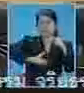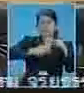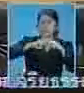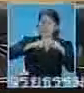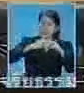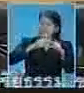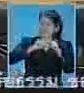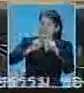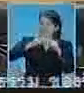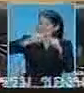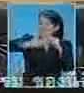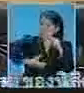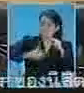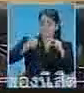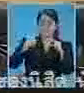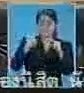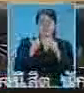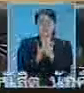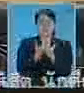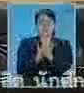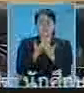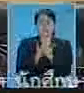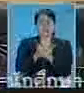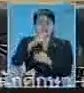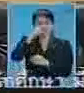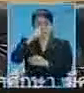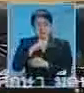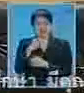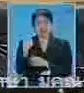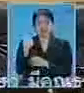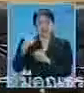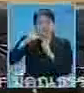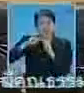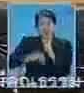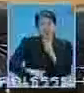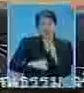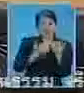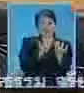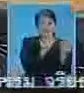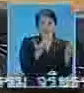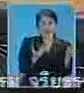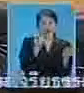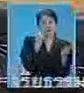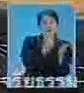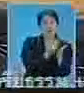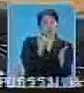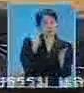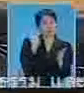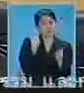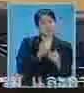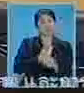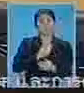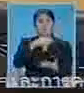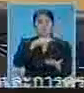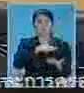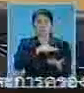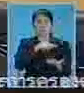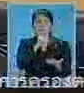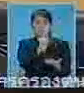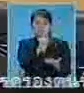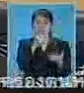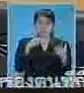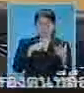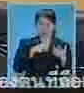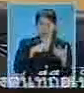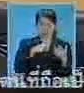าทอ่อนในขณะเดียวกันเงินเฟ้อก็สูงจริงๆแล้วมันขัดกันครับมันขัดกันท่านต้องเลือกเอาทางใดทางหนึ่งที่เราเลือก